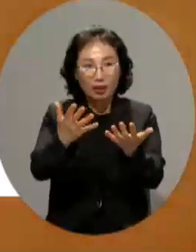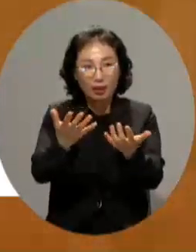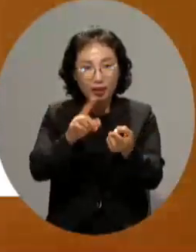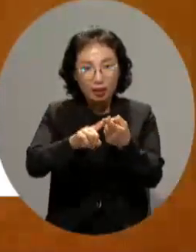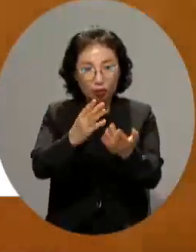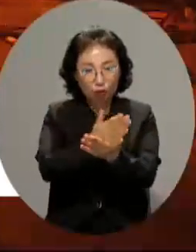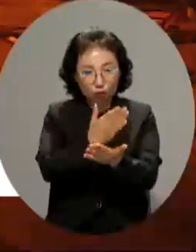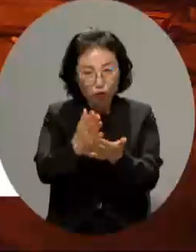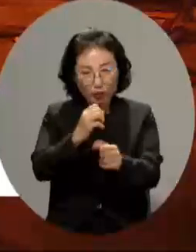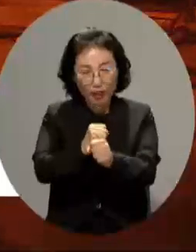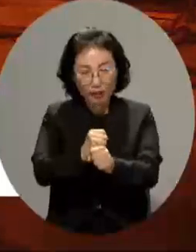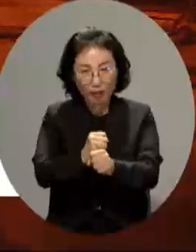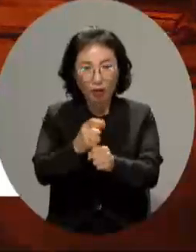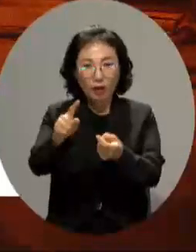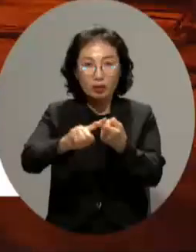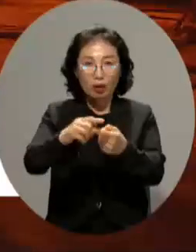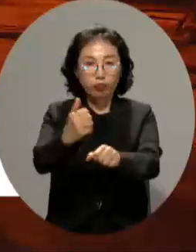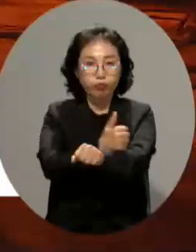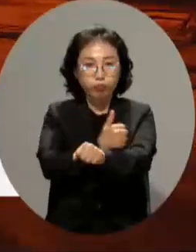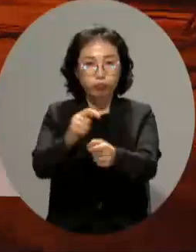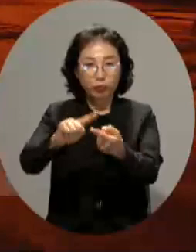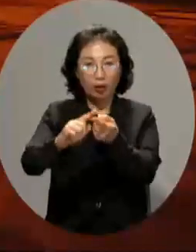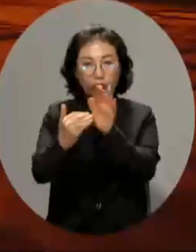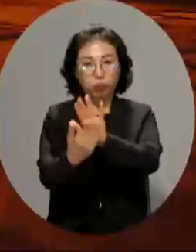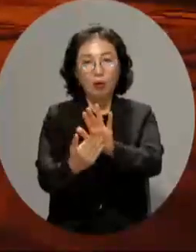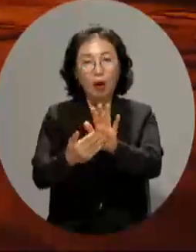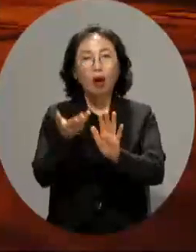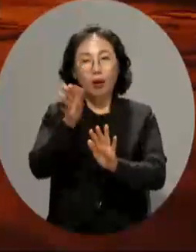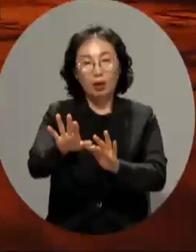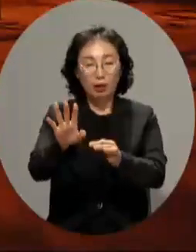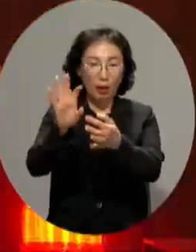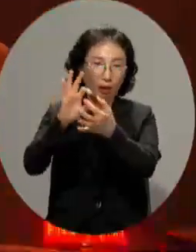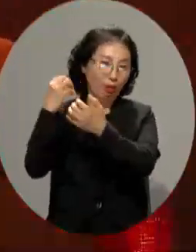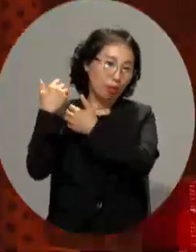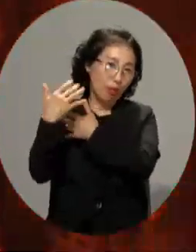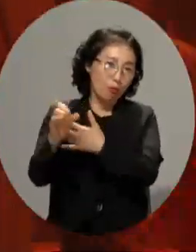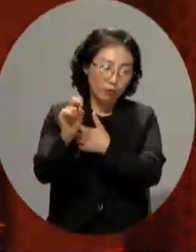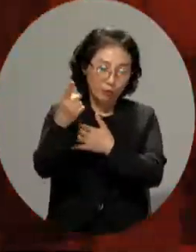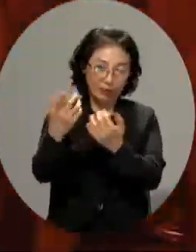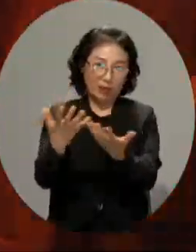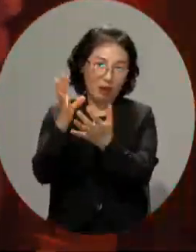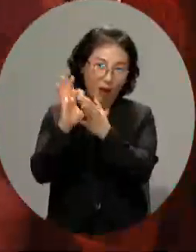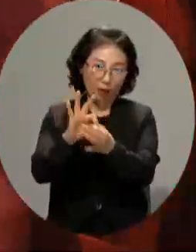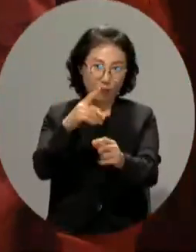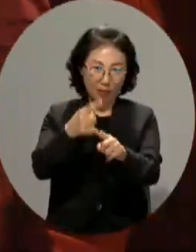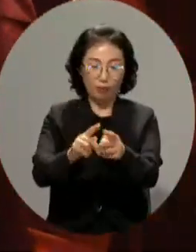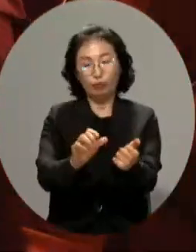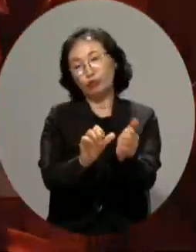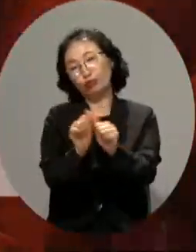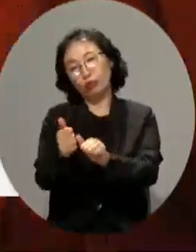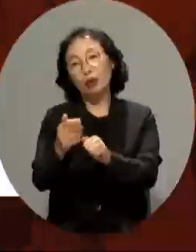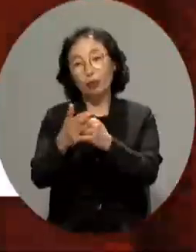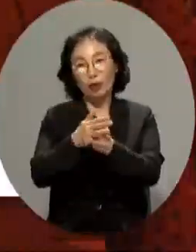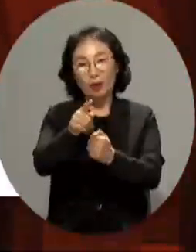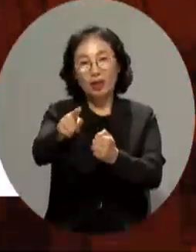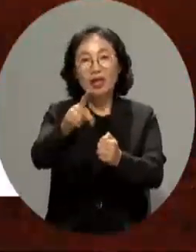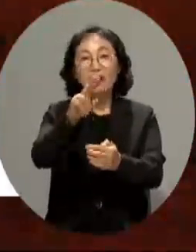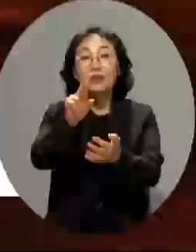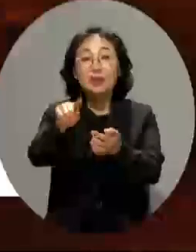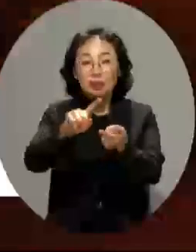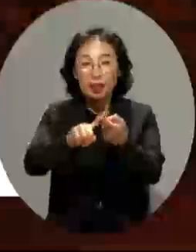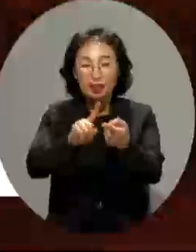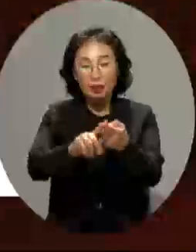인원의 출입을 통제해야 했지만 조치는 미흡했습니다. 전북 지역의 중대재해처벌법 적용 대상 사업장에서